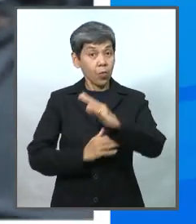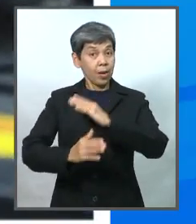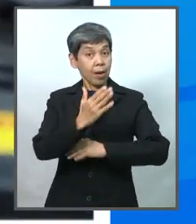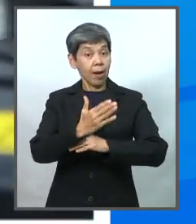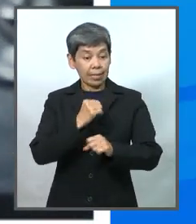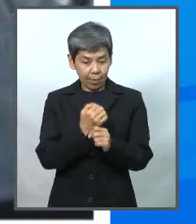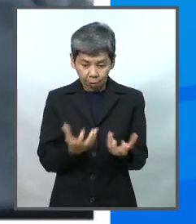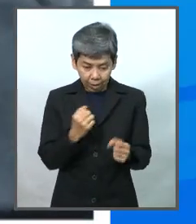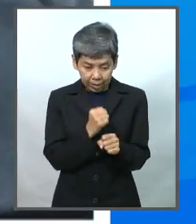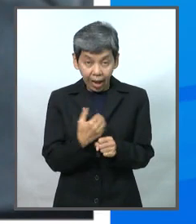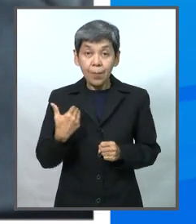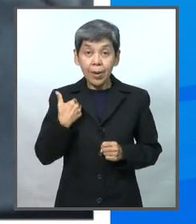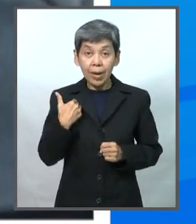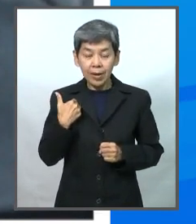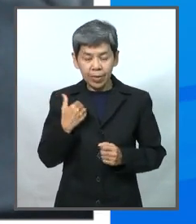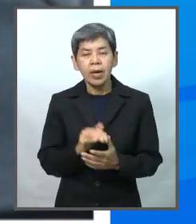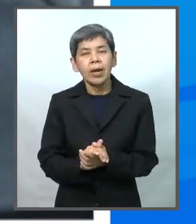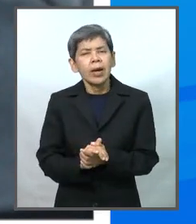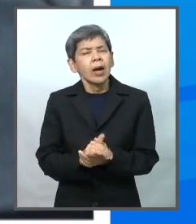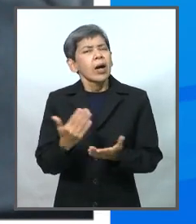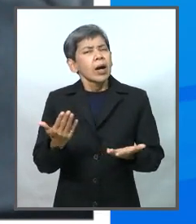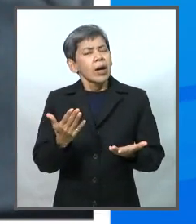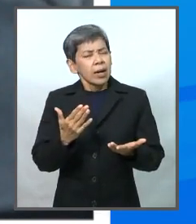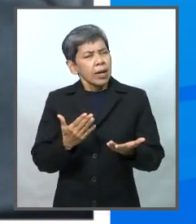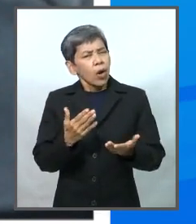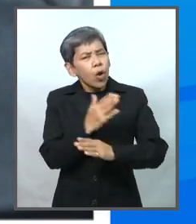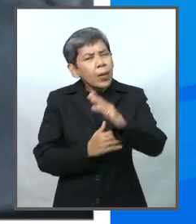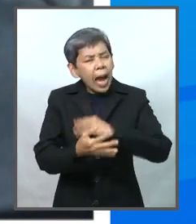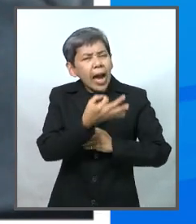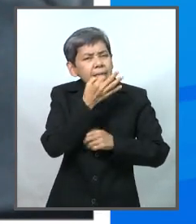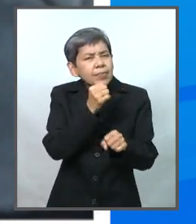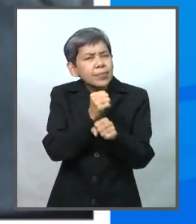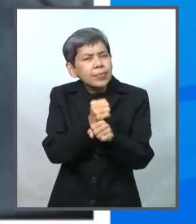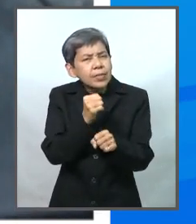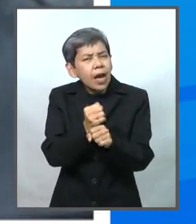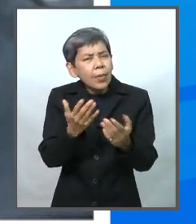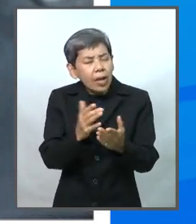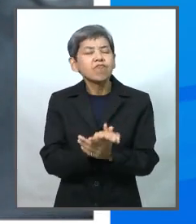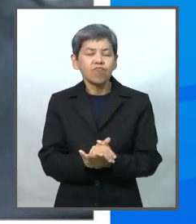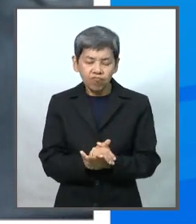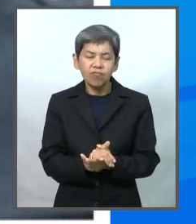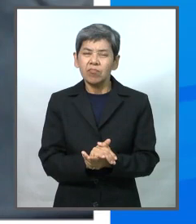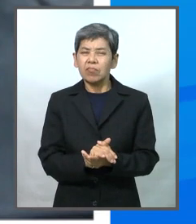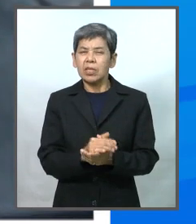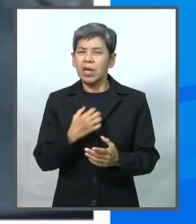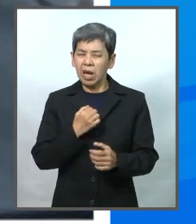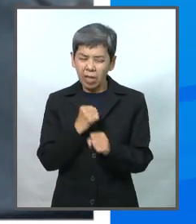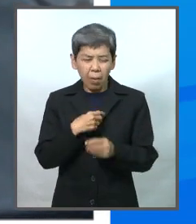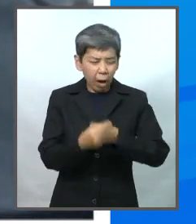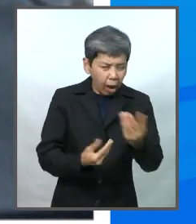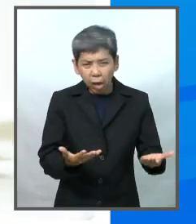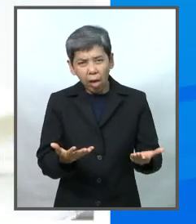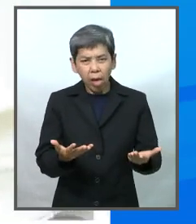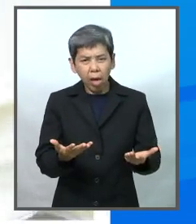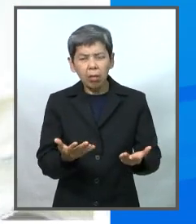คนพิการทำสินค้าขึ้นมาได้แล้วเนี่ยการที่เขาเนี่ยจะมีอาชีพได้เนี่ยนะครับการที่กว่าจะไปข